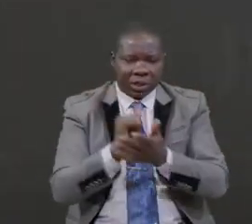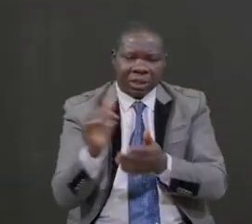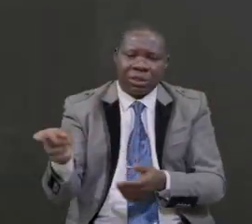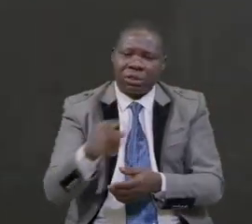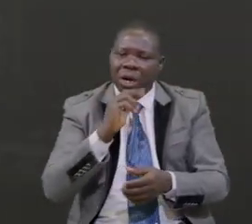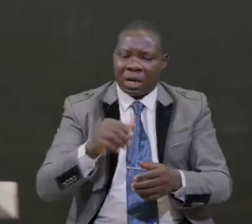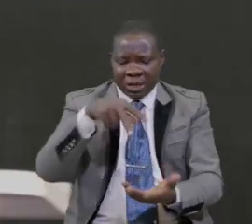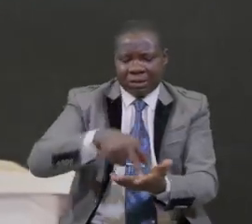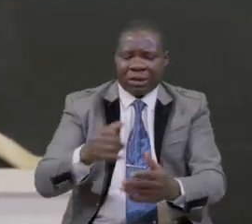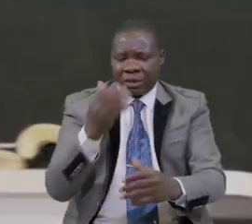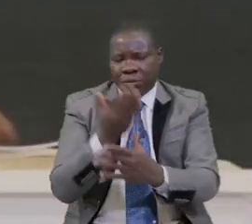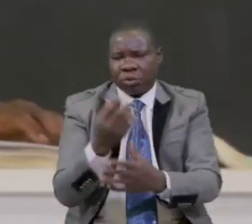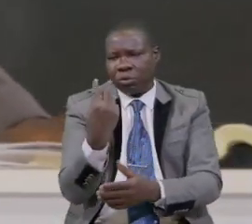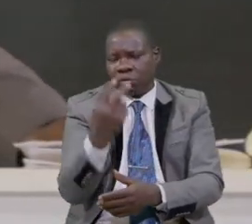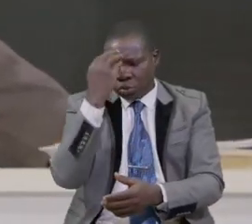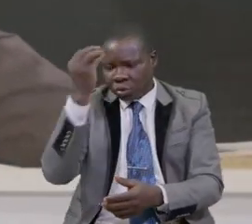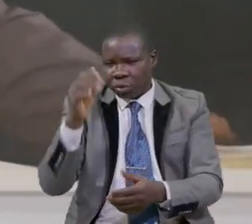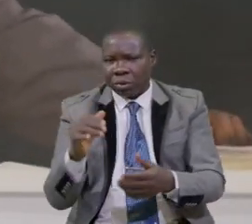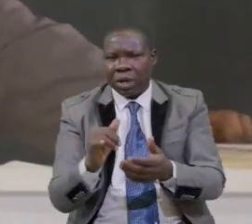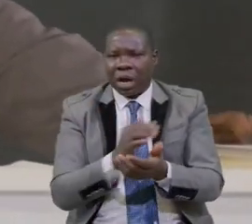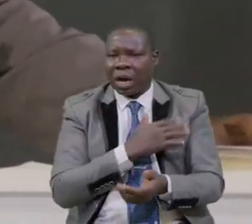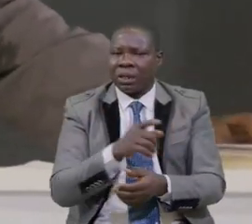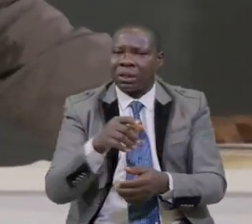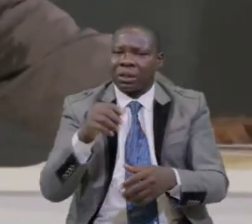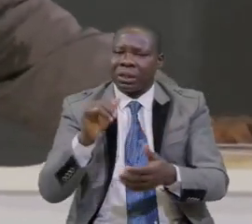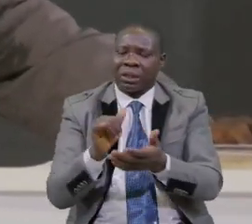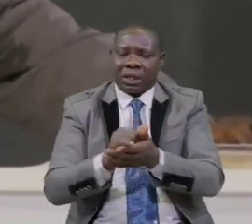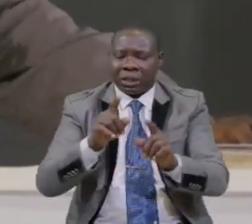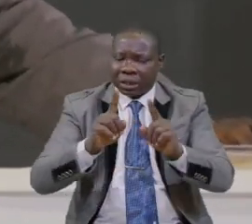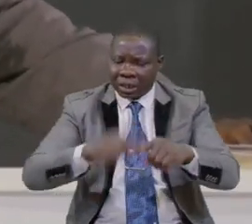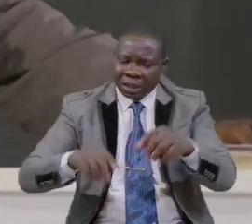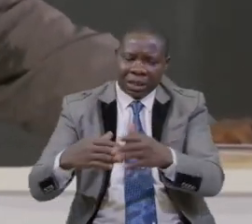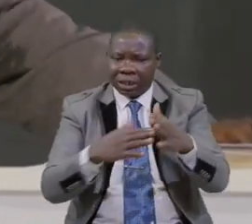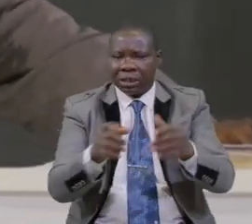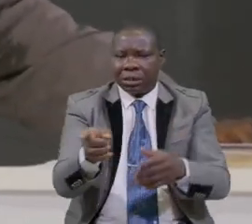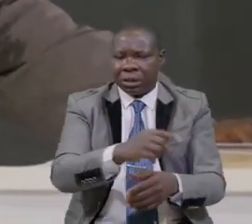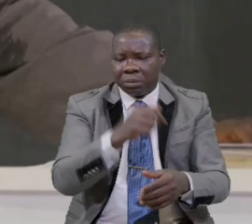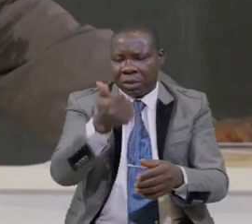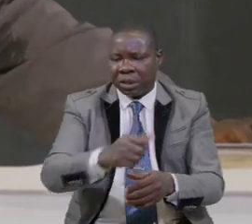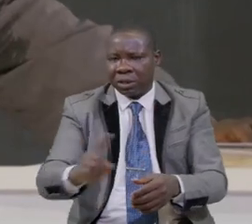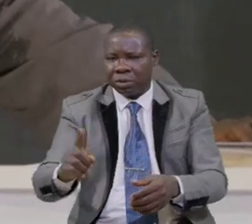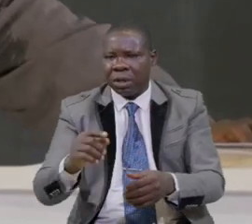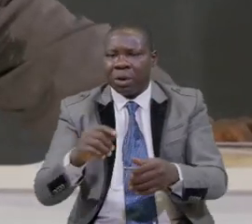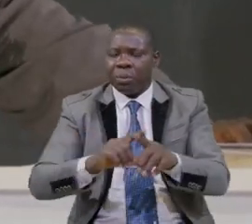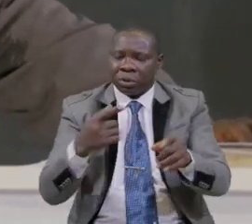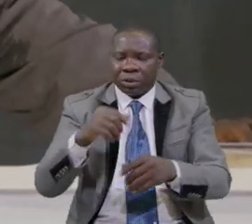nulle part. Qu'il réalise que le Dieu du ciel est le Dieu d'Abraham, d'Isaac et de